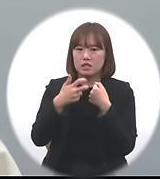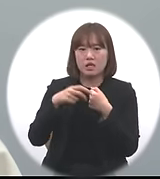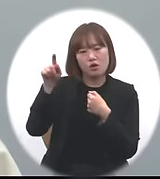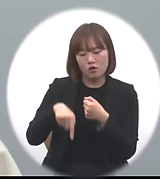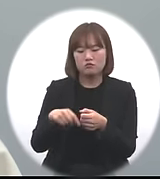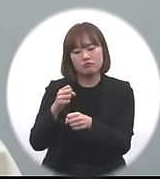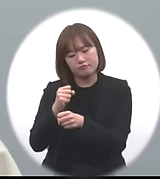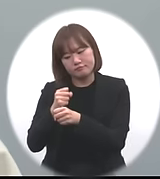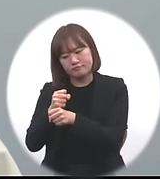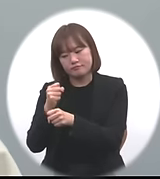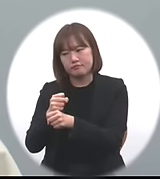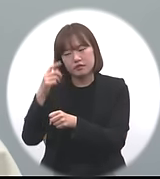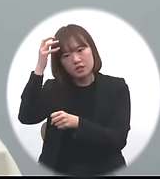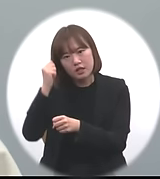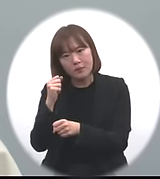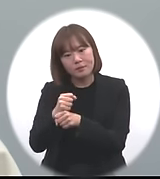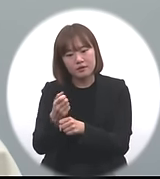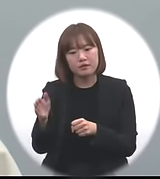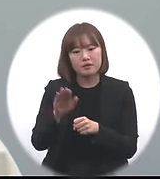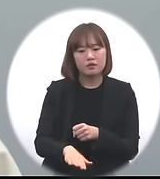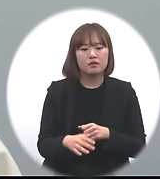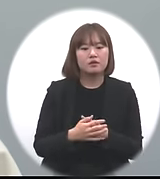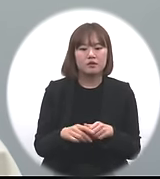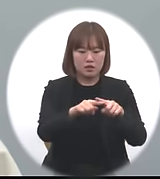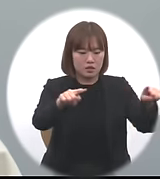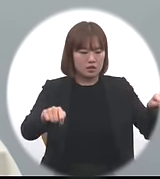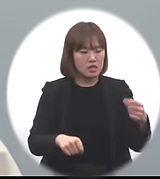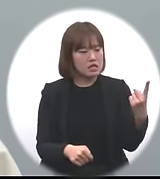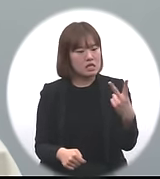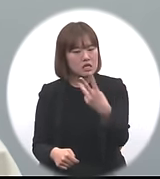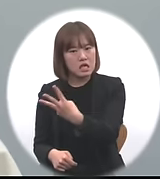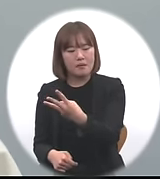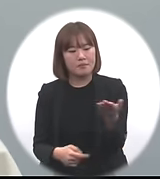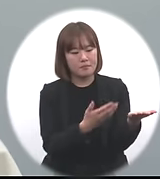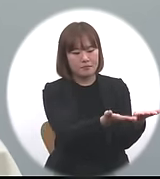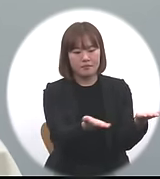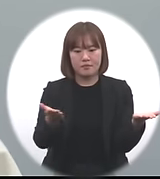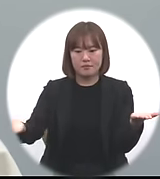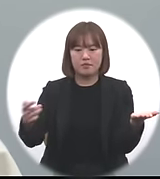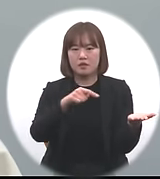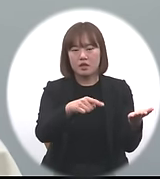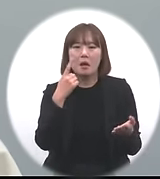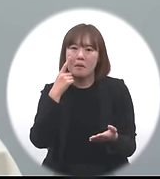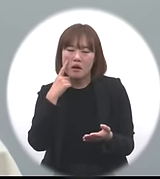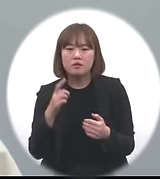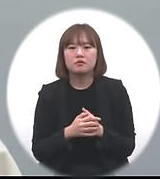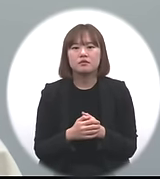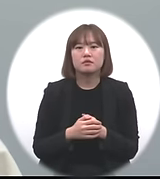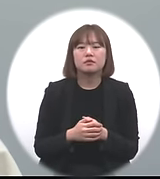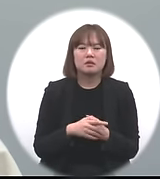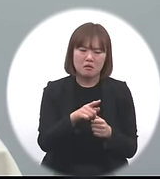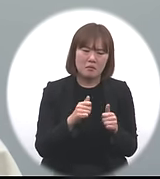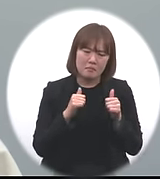블록도 맞추고 재밌게 놀다 갔다는 기억을 만드는 건데, 옆에 도면을 갖다 놓고 1, 2, 3번을 쭉 늘어놔주고 이걸 끼고 이걸 끼고 이걸 끼고. 그걸 빨리